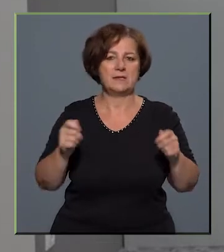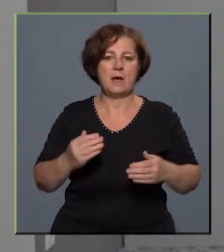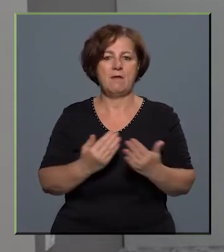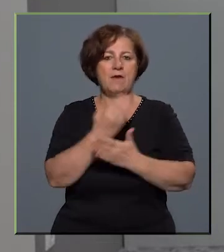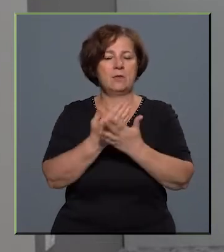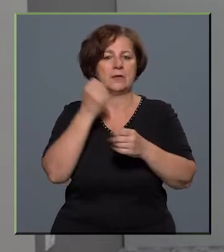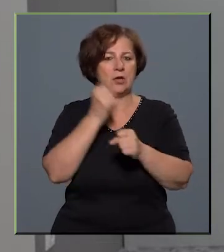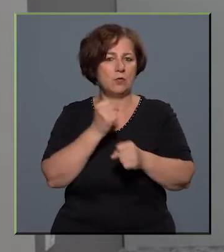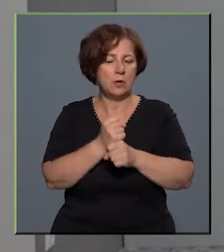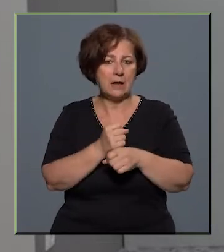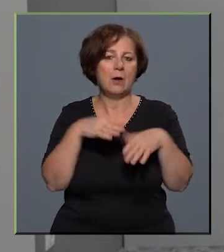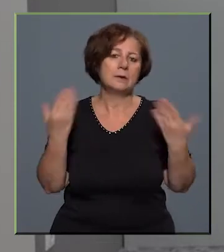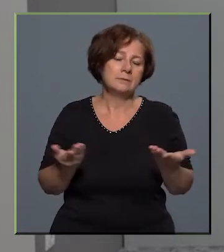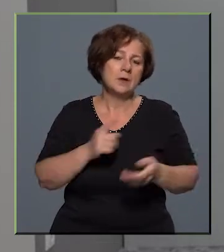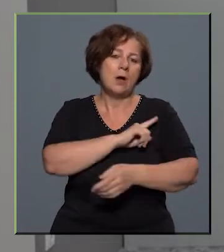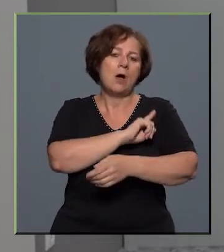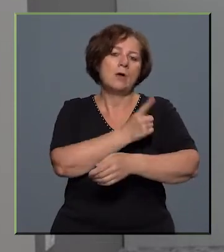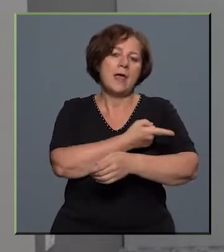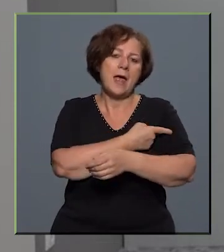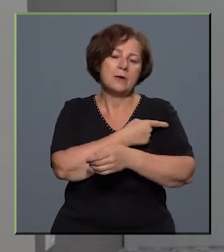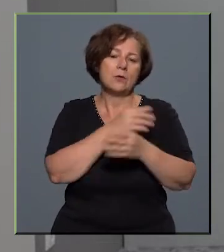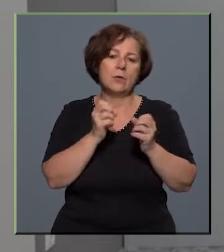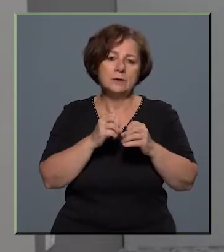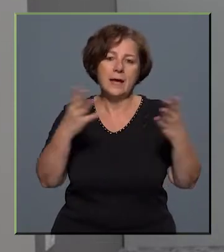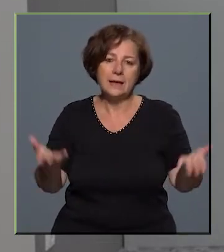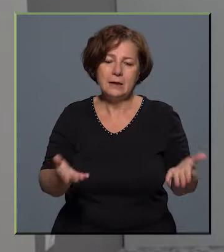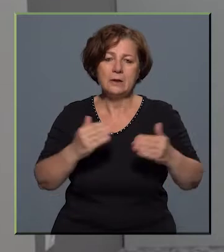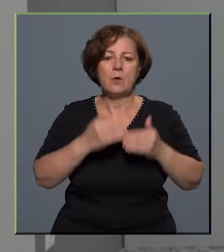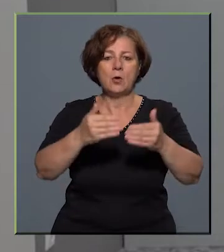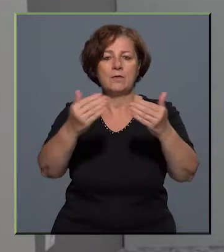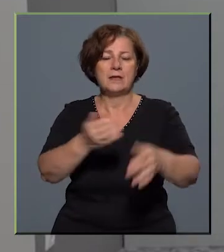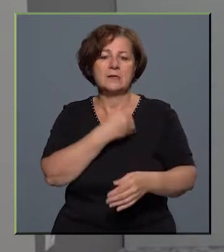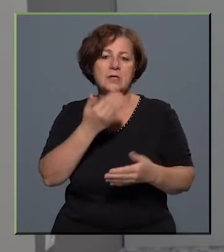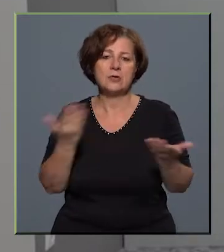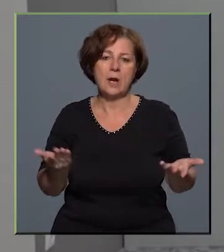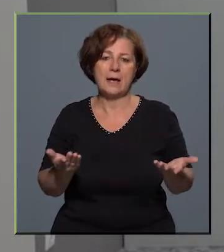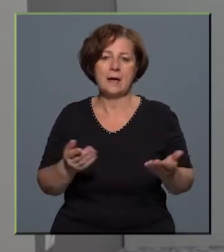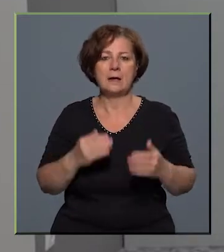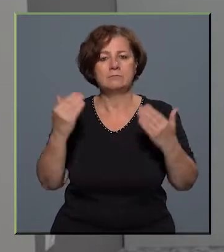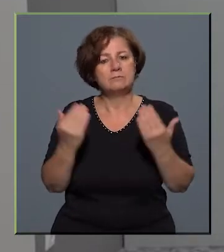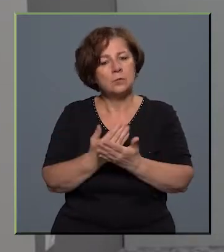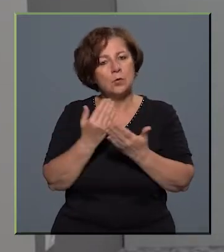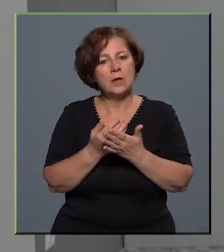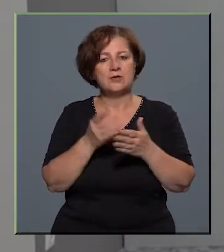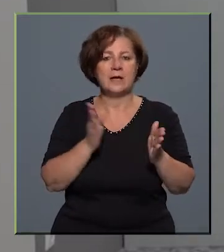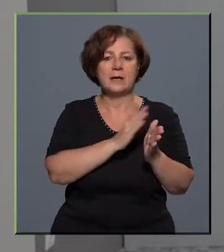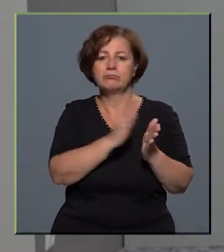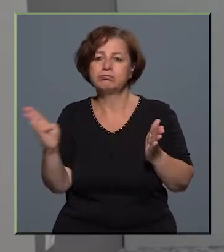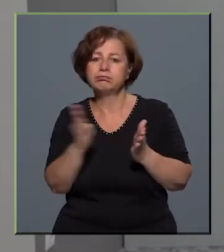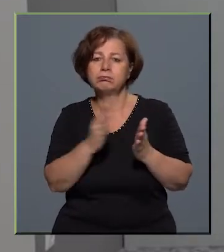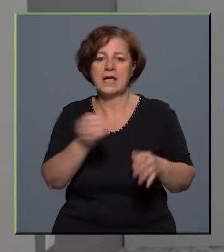munkákat, ahogy erőnkből telik a szervációs iskolával, és a következő iskolánál az megint csak lehet egy freguli iskola,